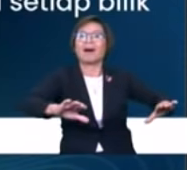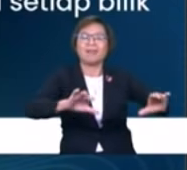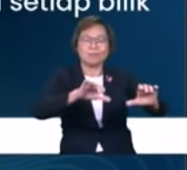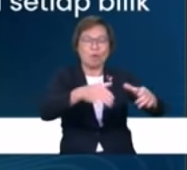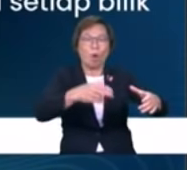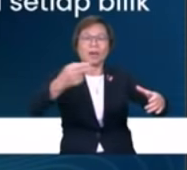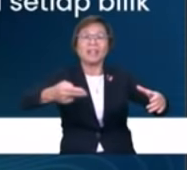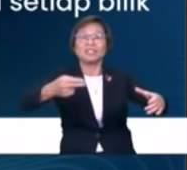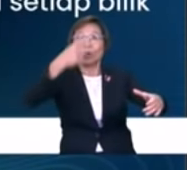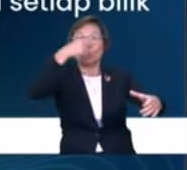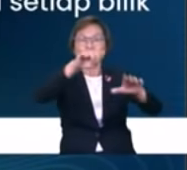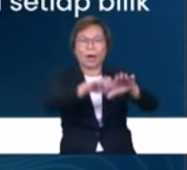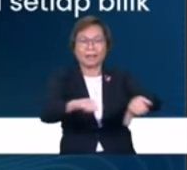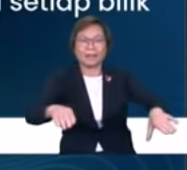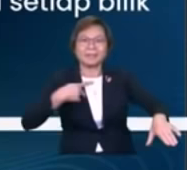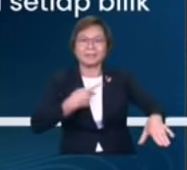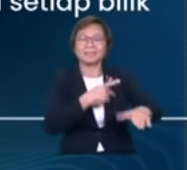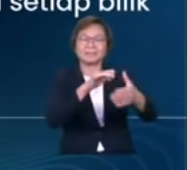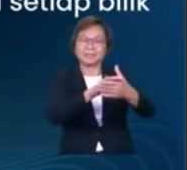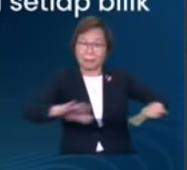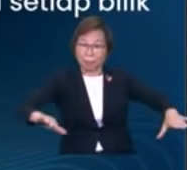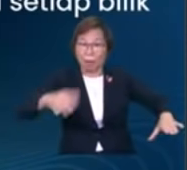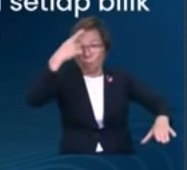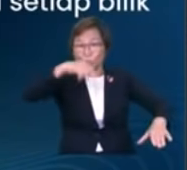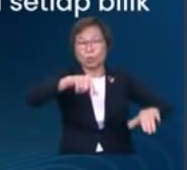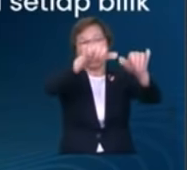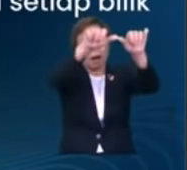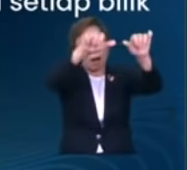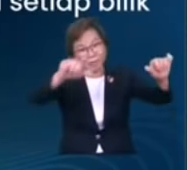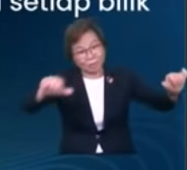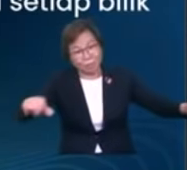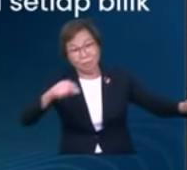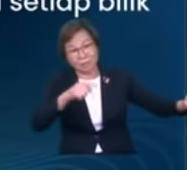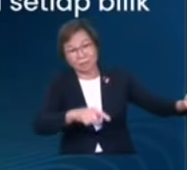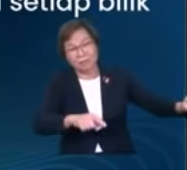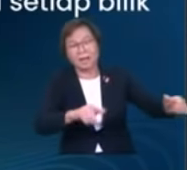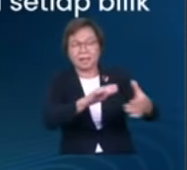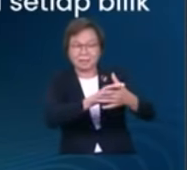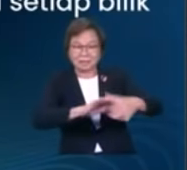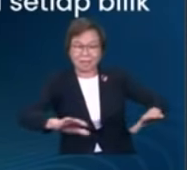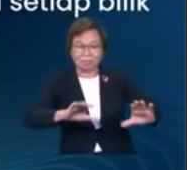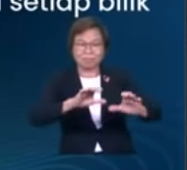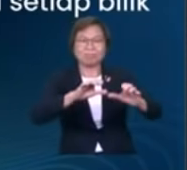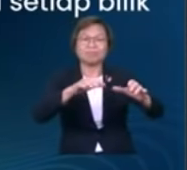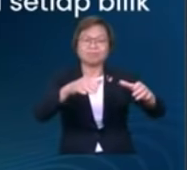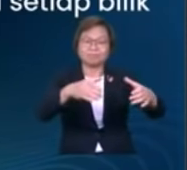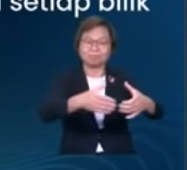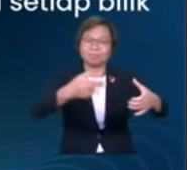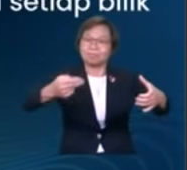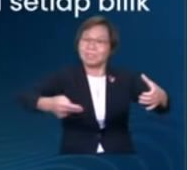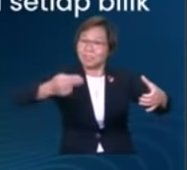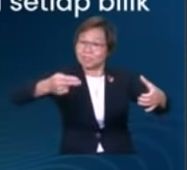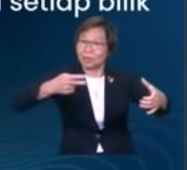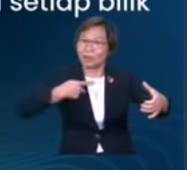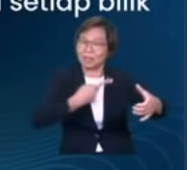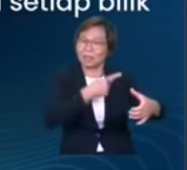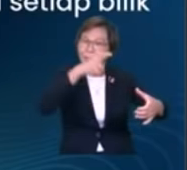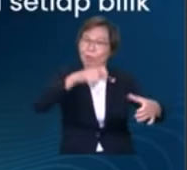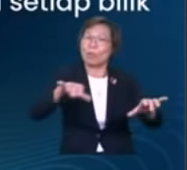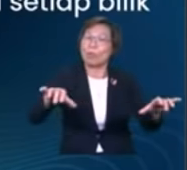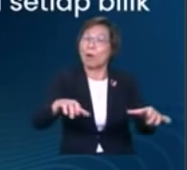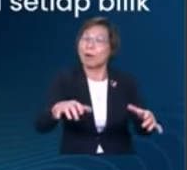untuk anak-anak kita untuk memastikan asrama ini adalah satu set Babel apa ya kita perlu